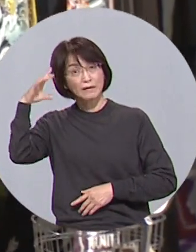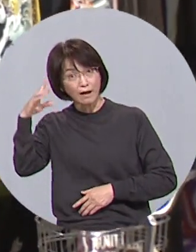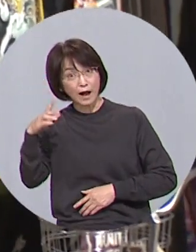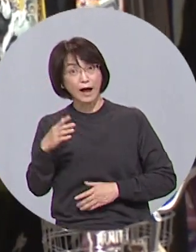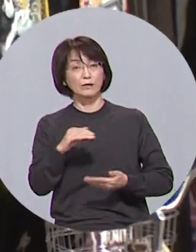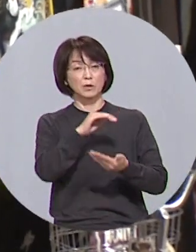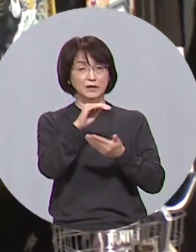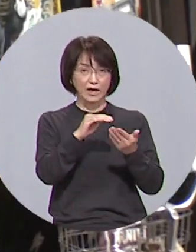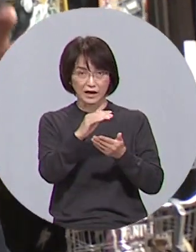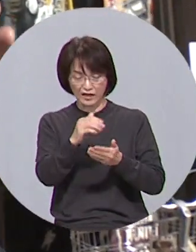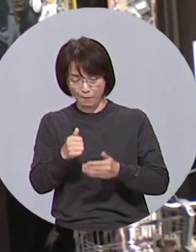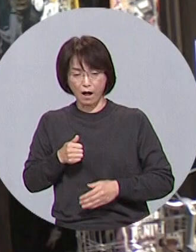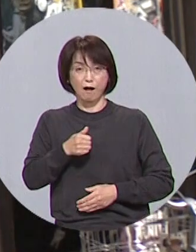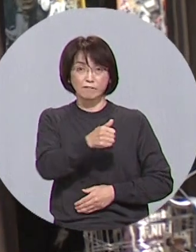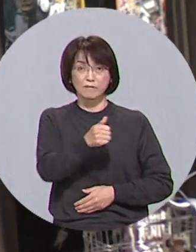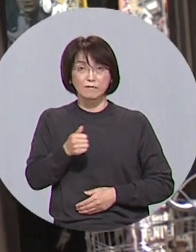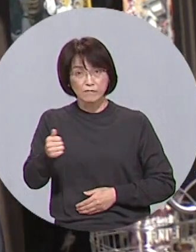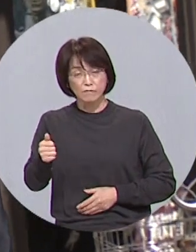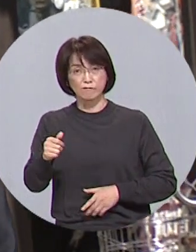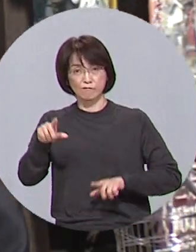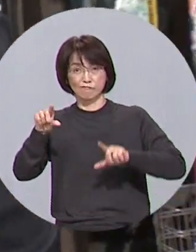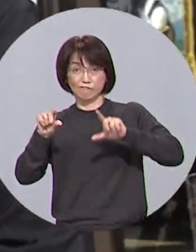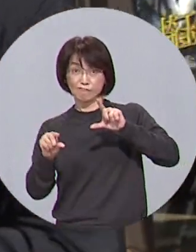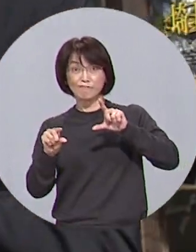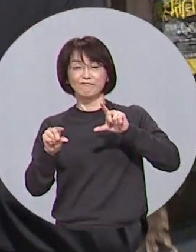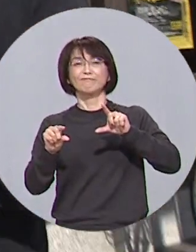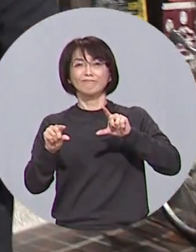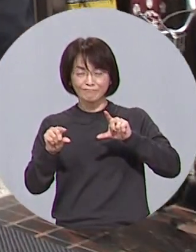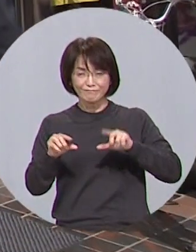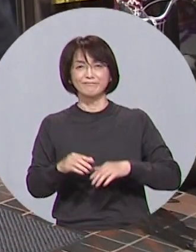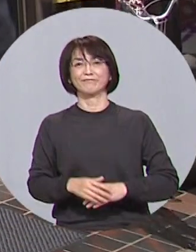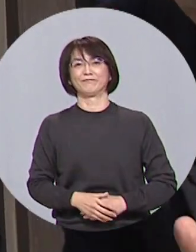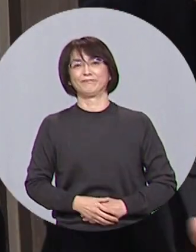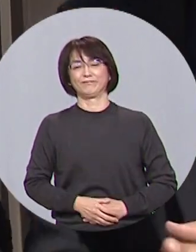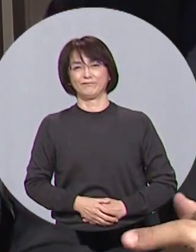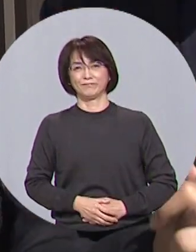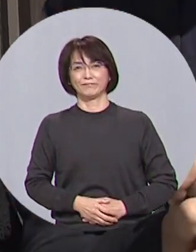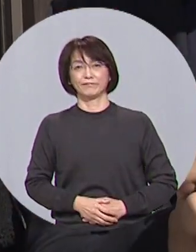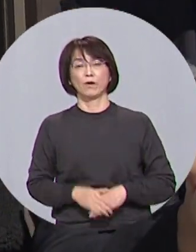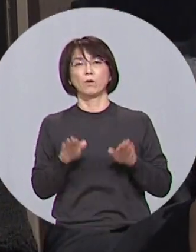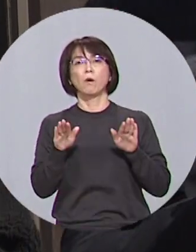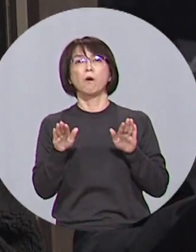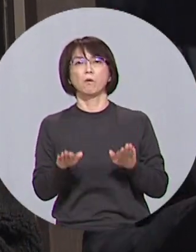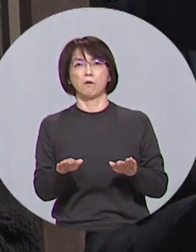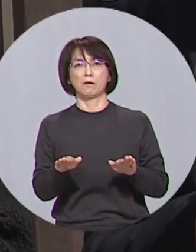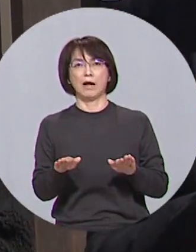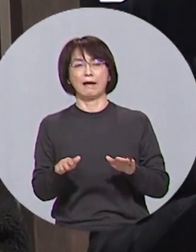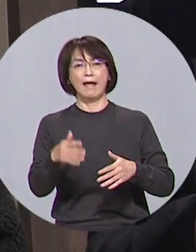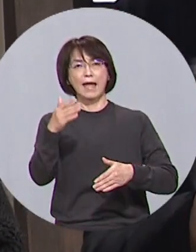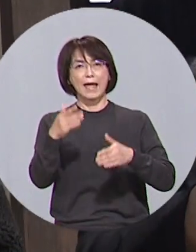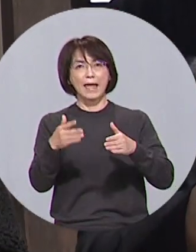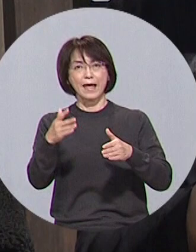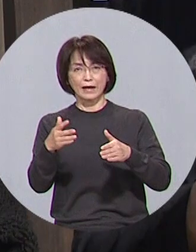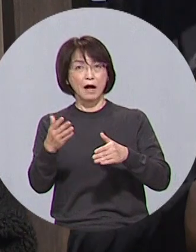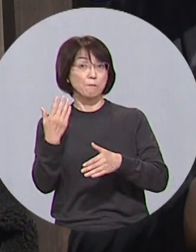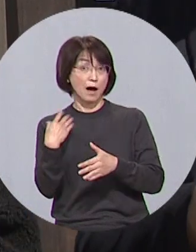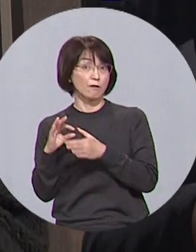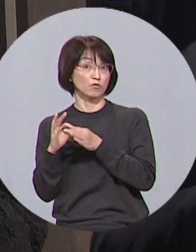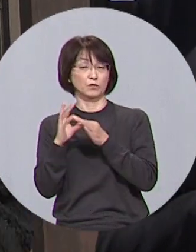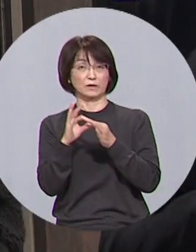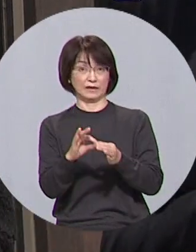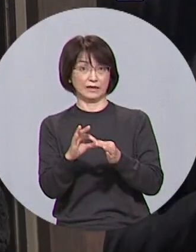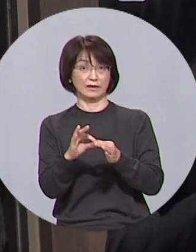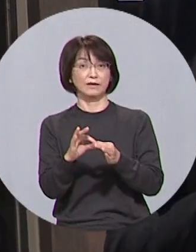ましたね。もう8人で埼玉ですね今ね。 あー、すごい嬉しいですね、これは。今回はその映画の続編で、う